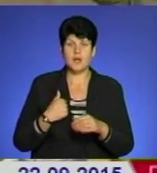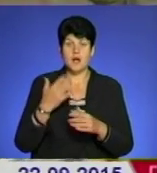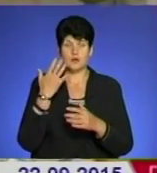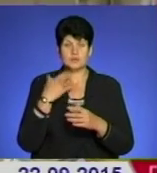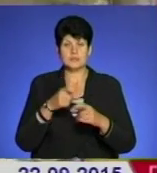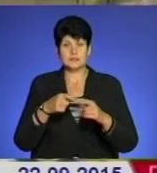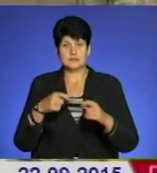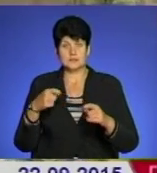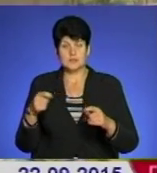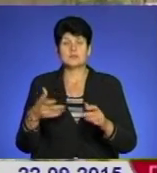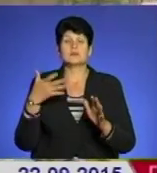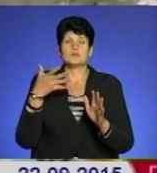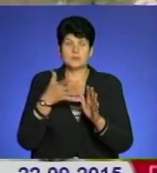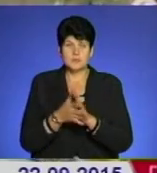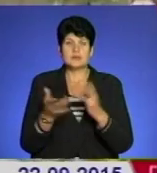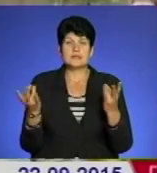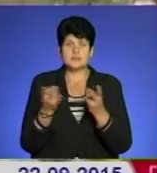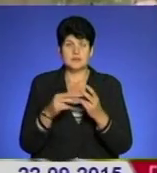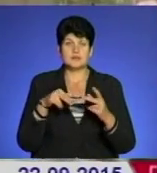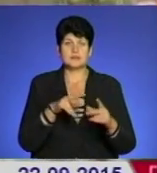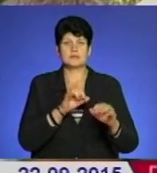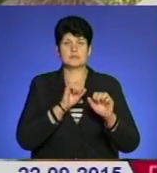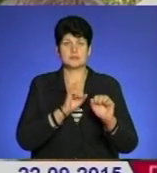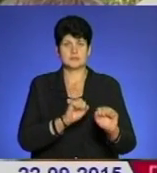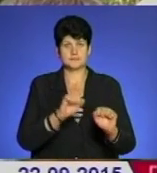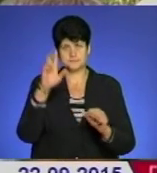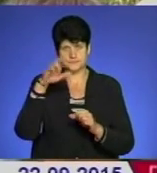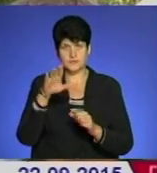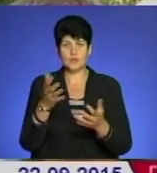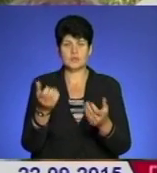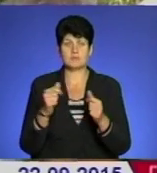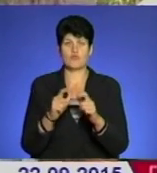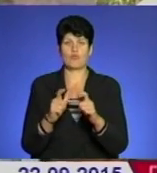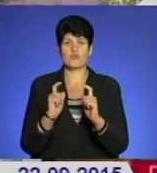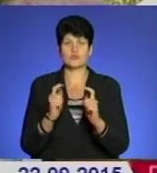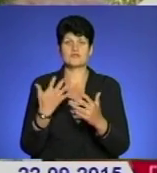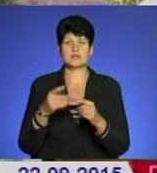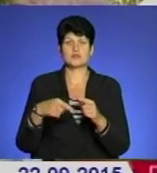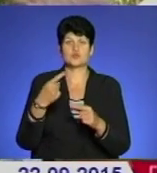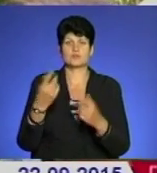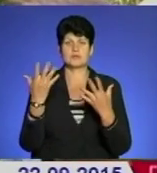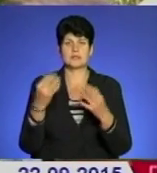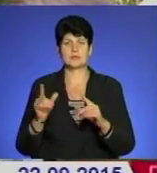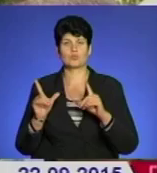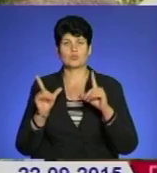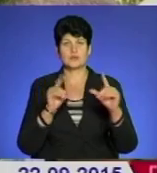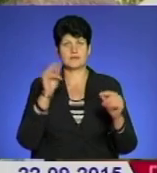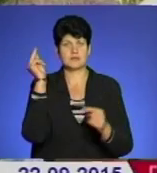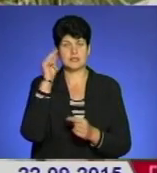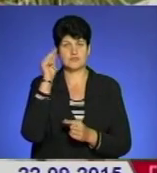конфлікт затягнувся, зрозумів, треба захищати батьківщину. Одержав повістку і вже наступного дня поїхав на